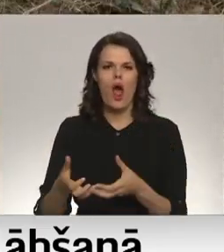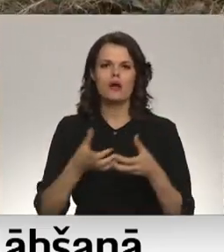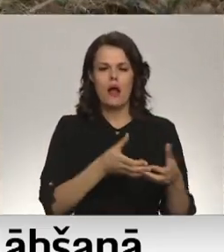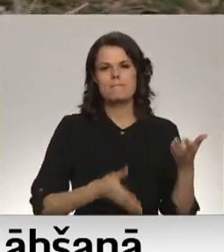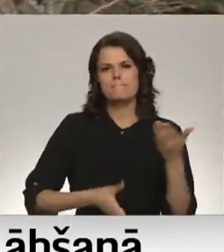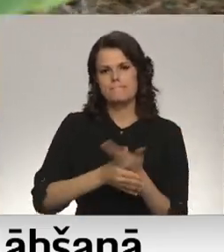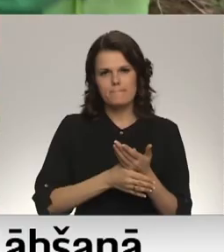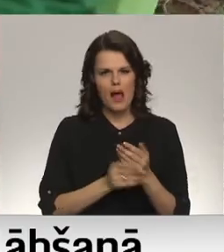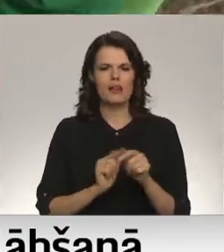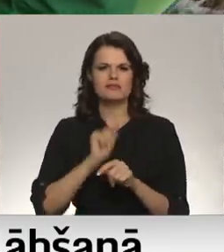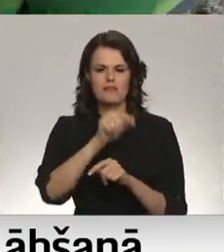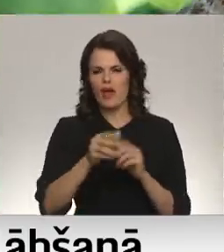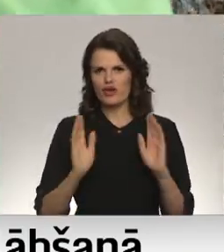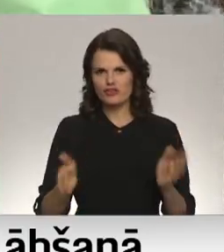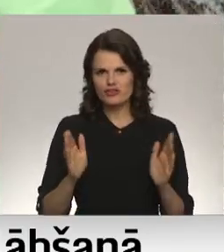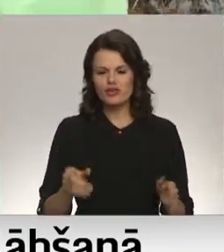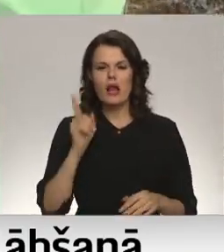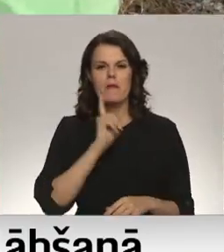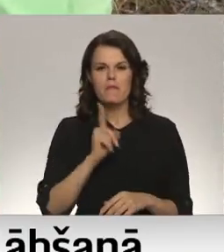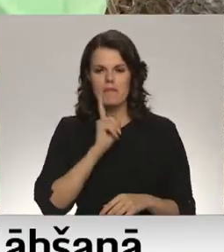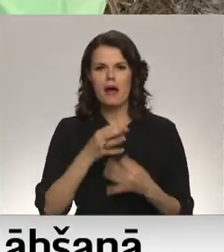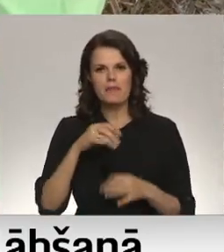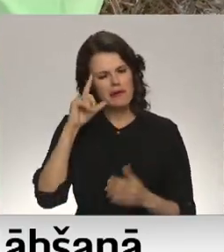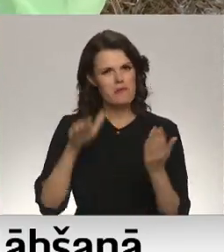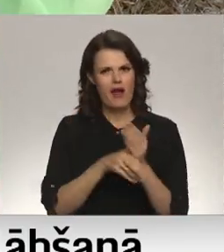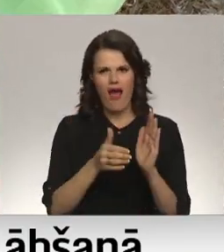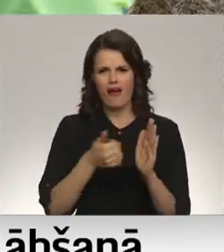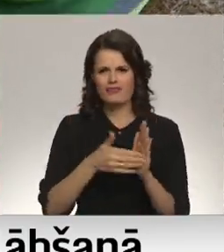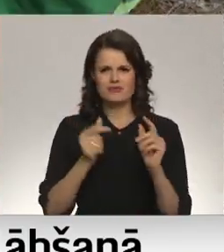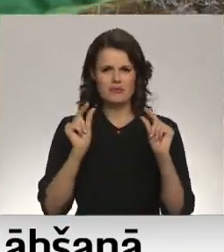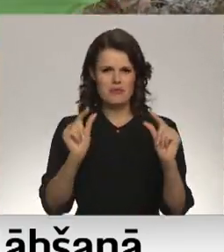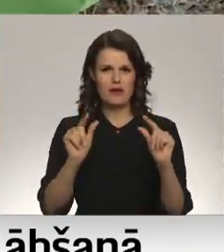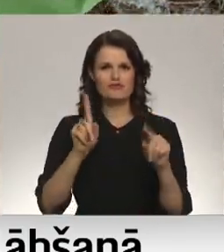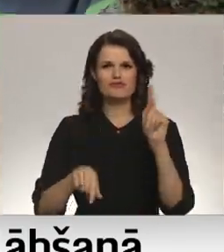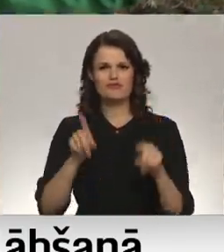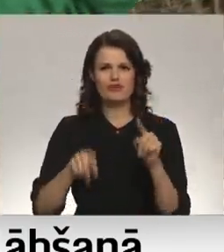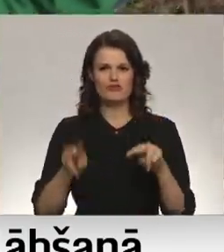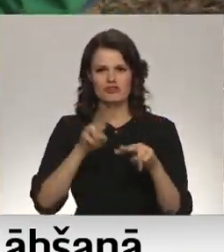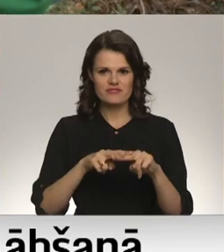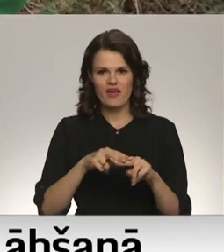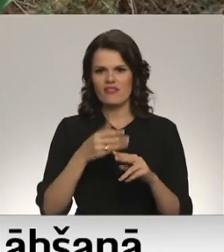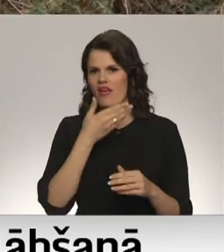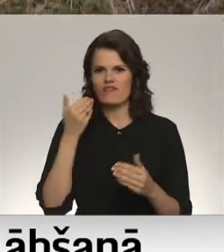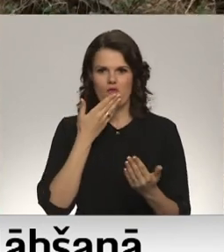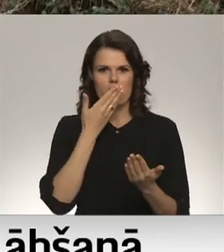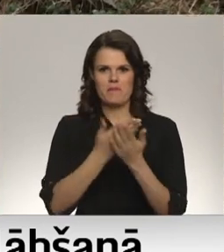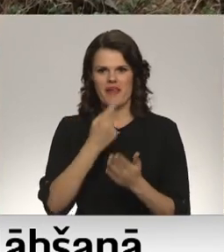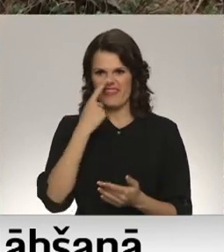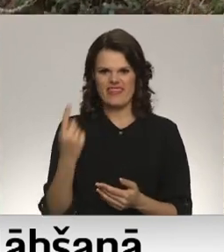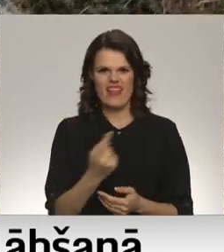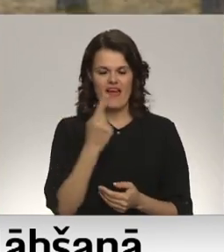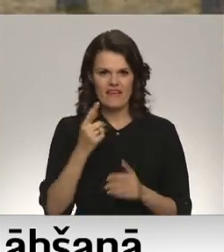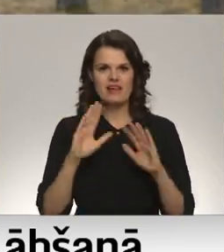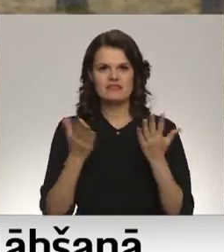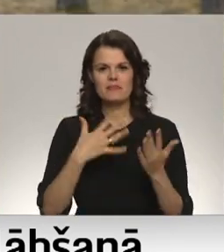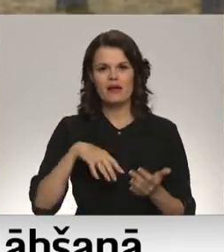palīdzēs abiniekiem šķērsot ceļu. Pagaidām gan brīvprātīgo atsaucība ir ļoti maza. Dažās vietās nav pieteicies neviens. Bet mēs ļoti ceram, ka ar